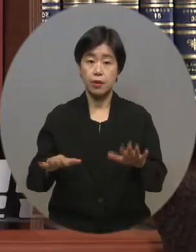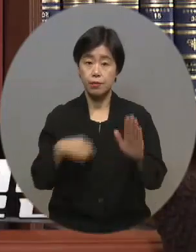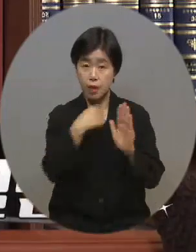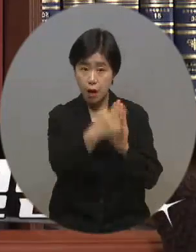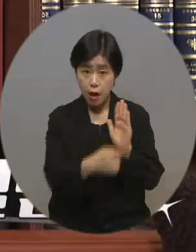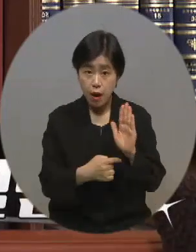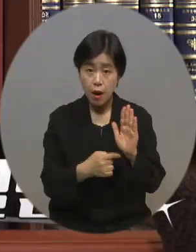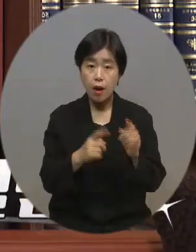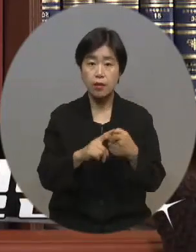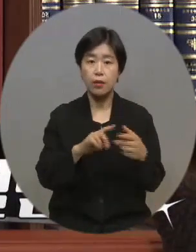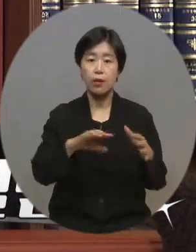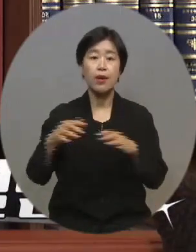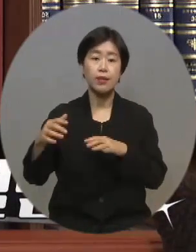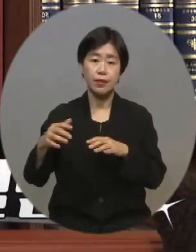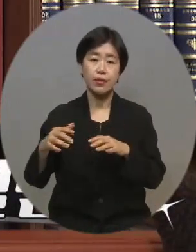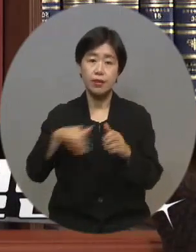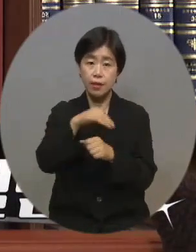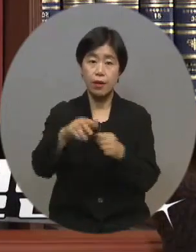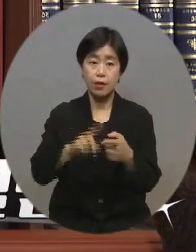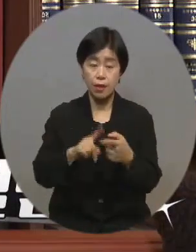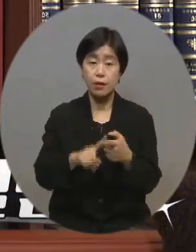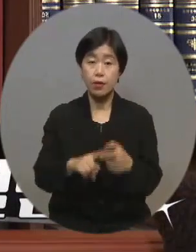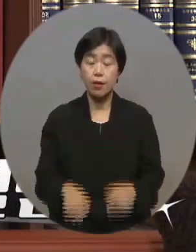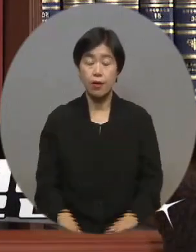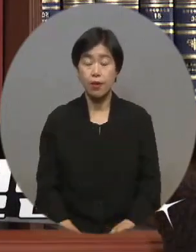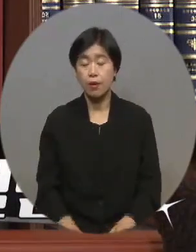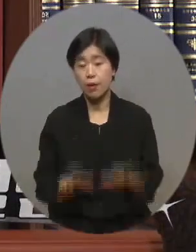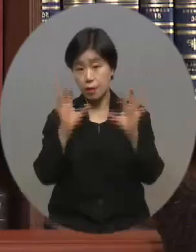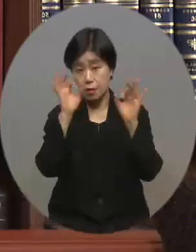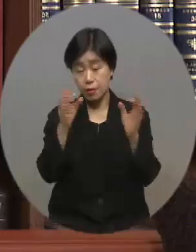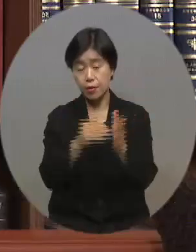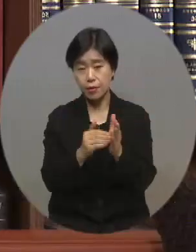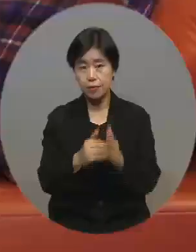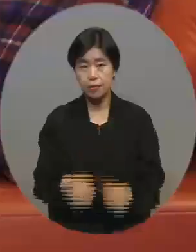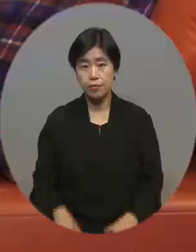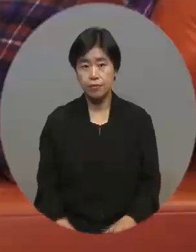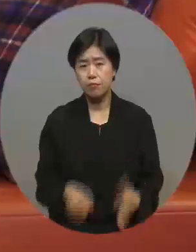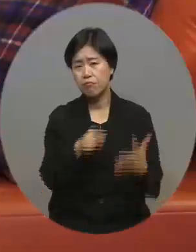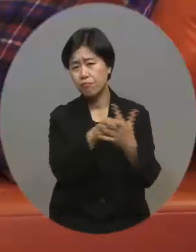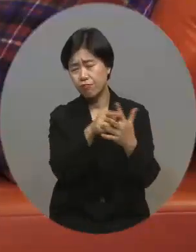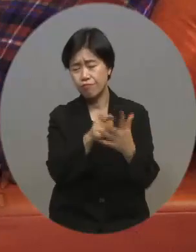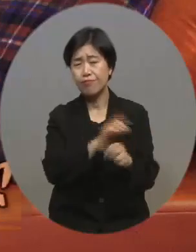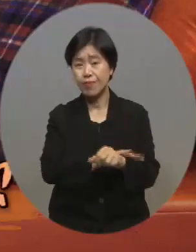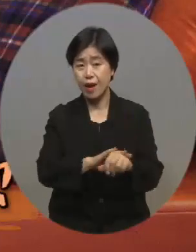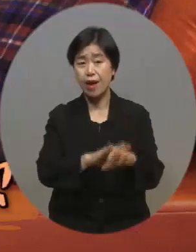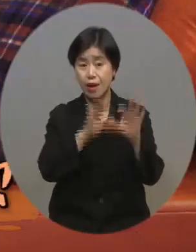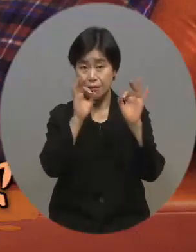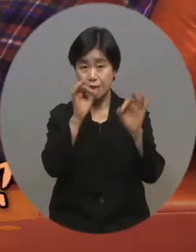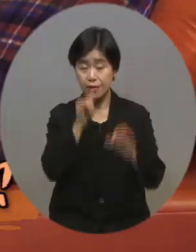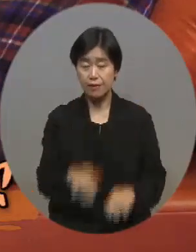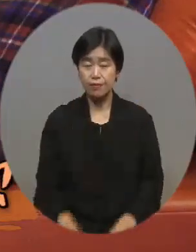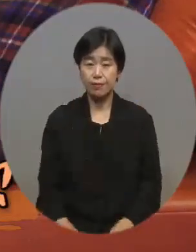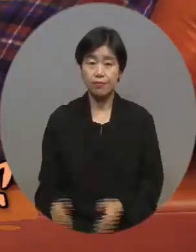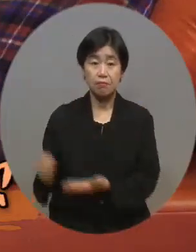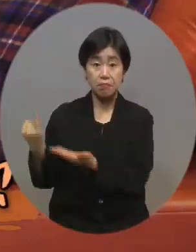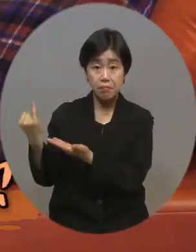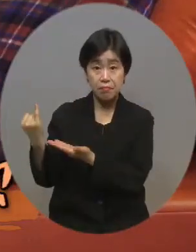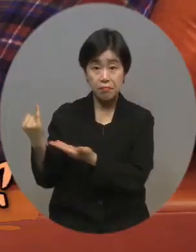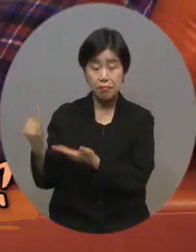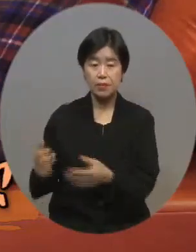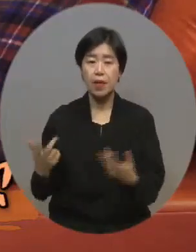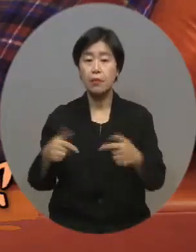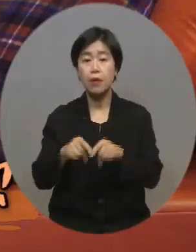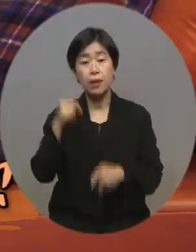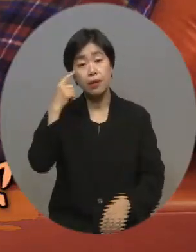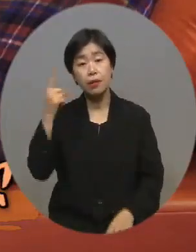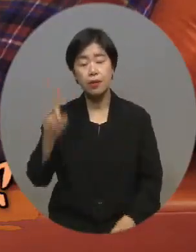대응 방안까지 이충곤 박사님과 함께 좀 인사이트적인 얘기를 좀 많이 들었던 것 같아요. 좀 깊이 있게 좀 들어봤는데요. 윤아 씨는 함께 보시니까